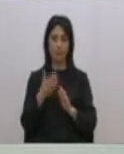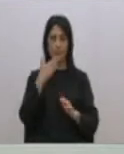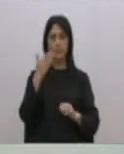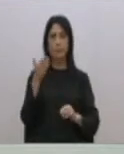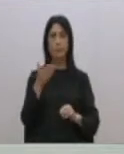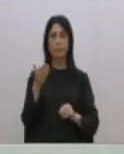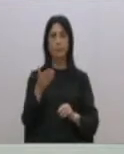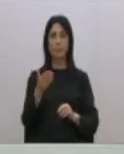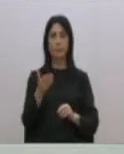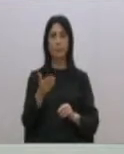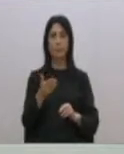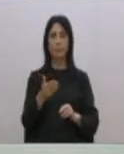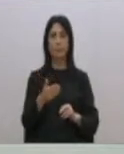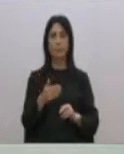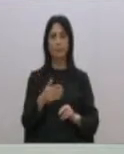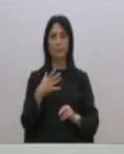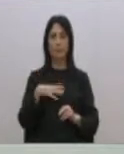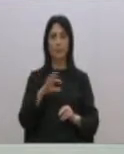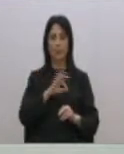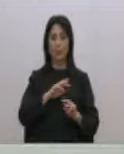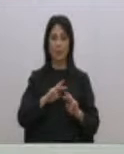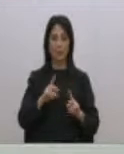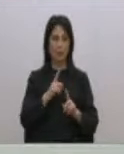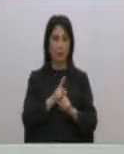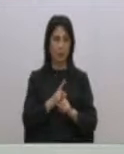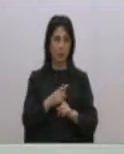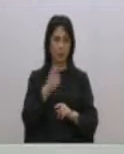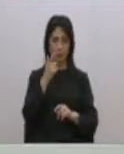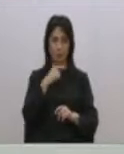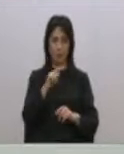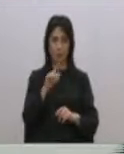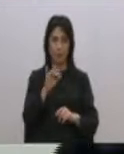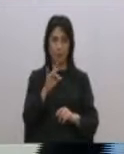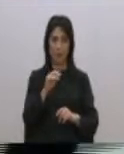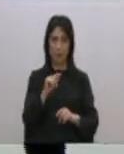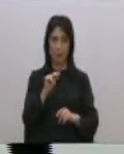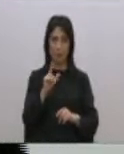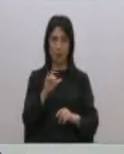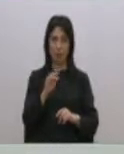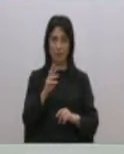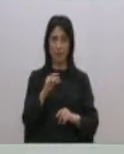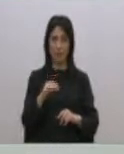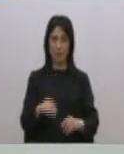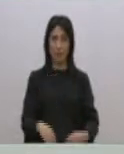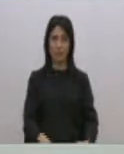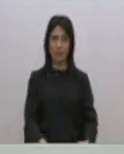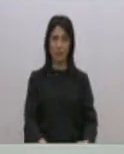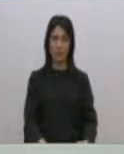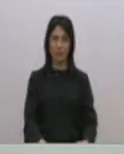მოხსენებელი საქართველოს იუსტიციის მინისტრის მოადგილე ბატონი თორნიკე ჭეიშვილი.